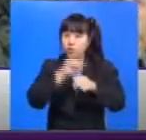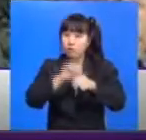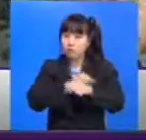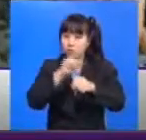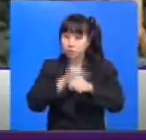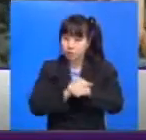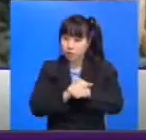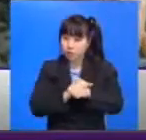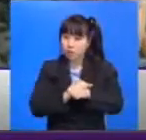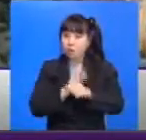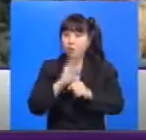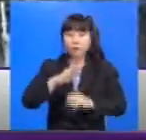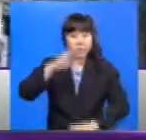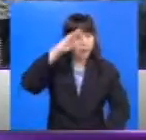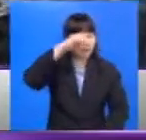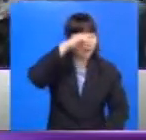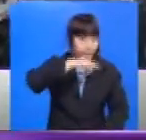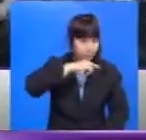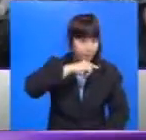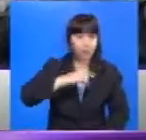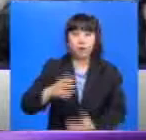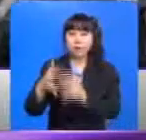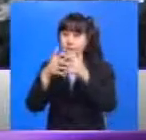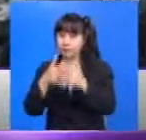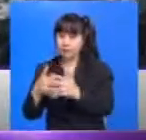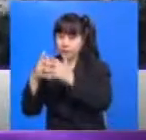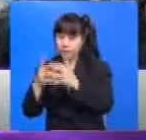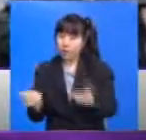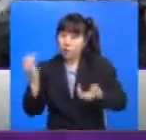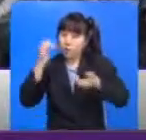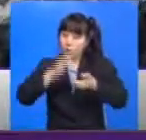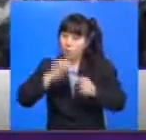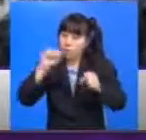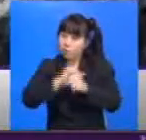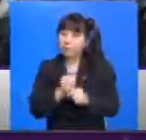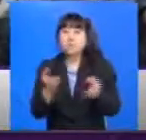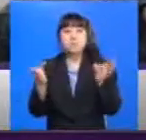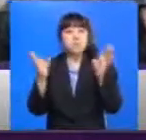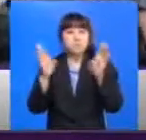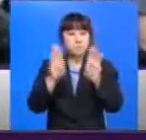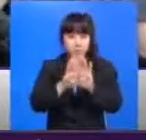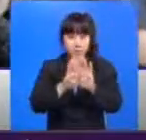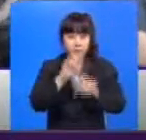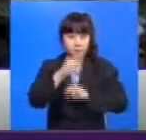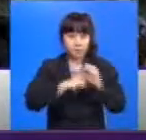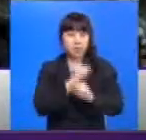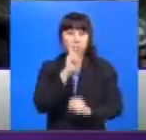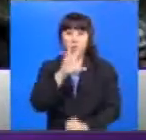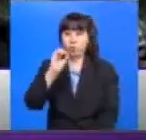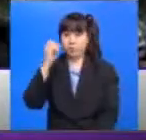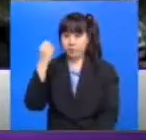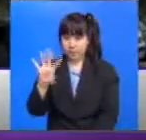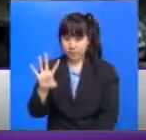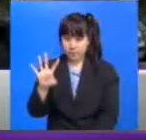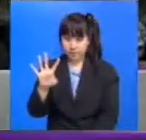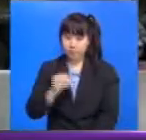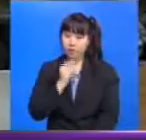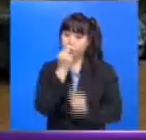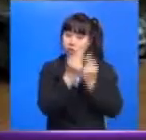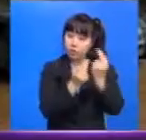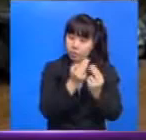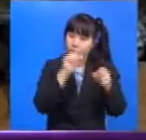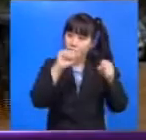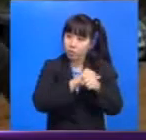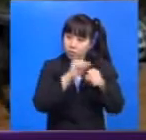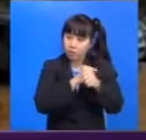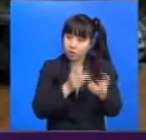ร่มระหว่างกองทบไทยและสหรัฐฐายใ้รหัตCobraGo 2014พร้อมตรวจเยี่ยมการฝึก